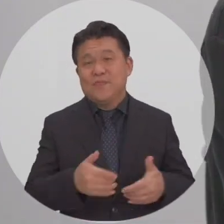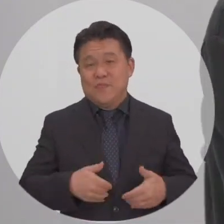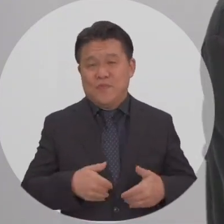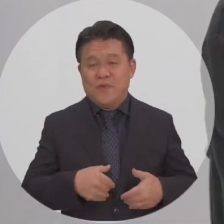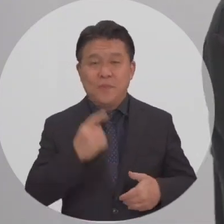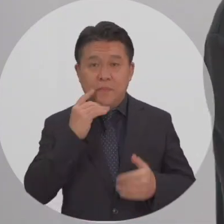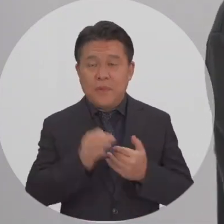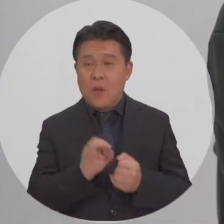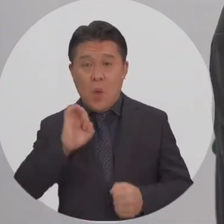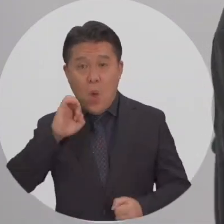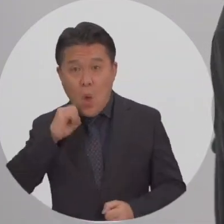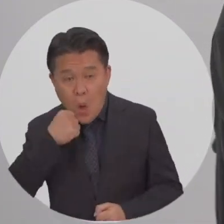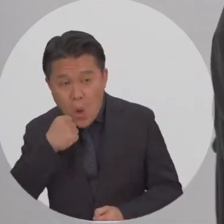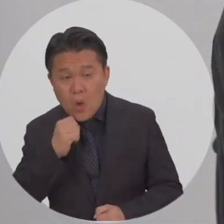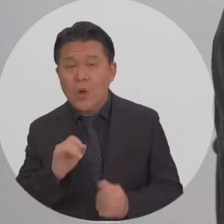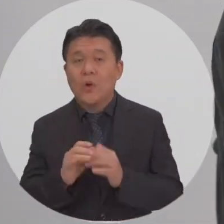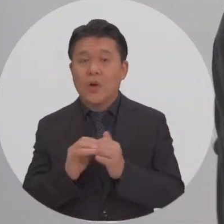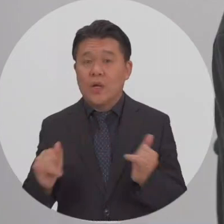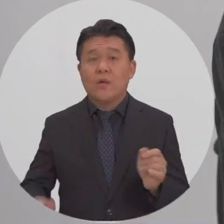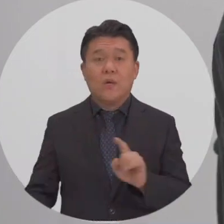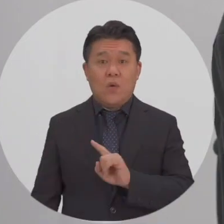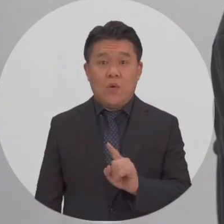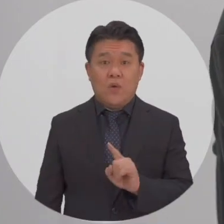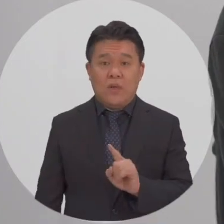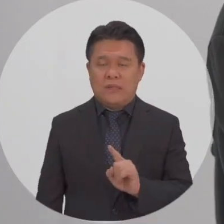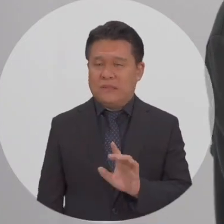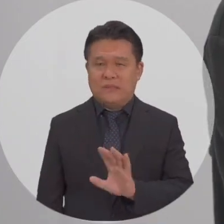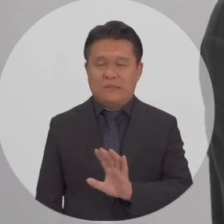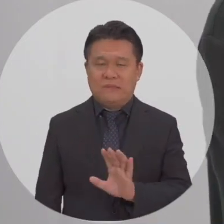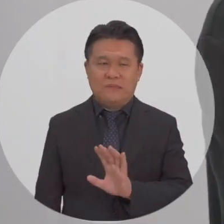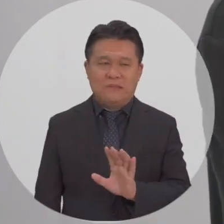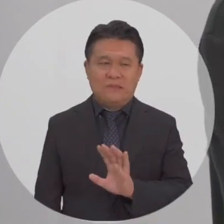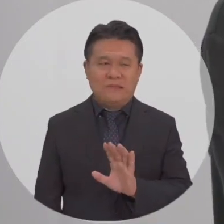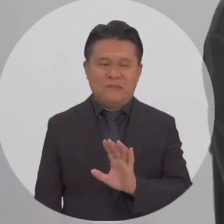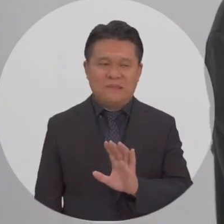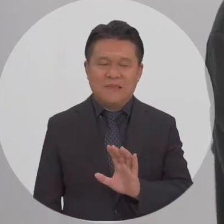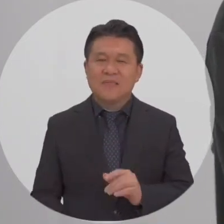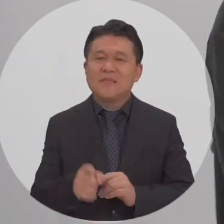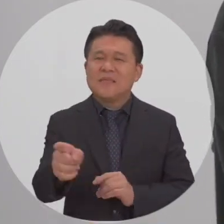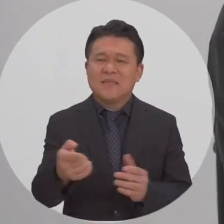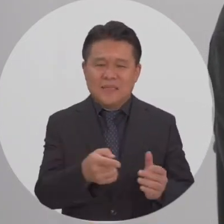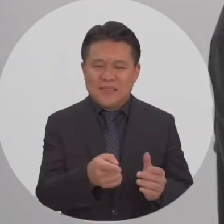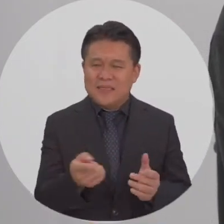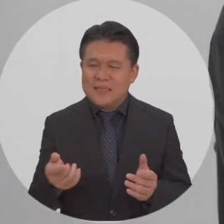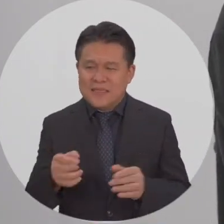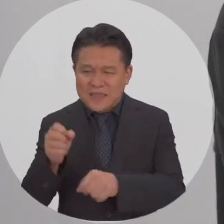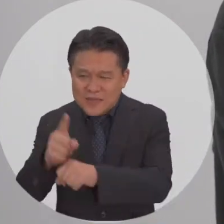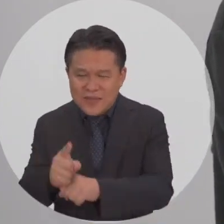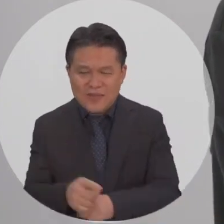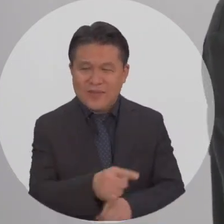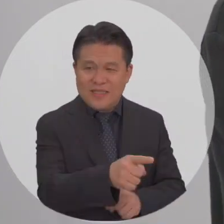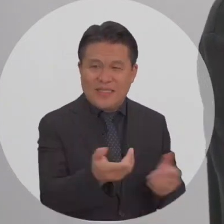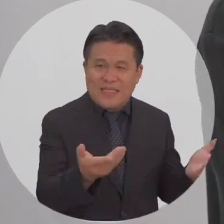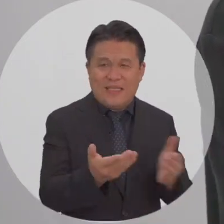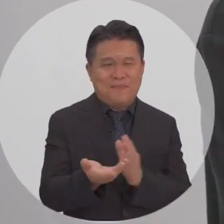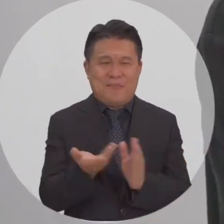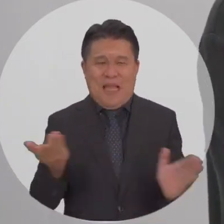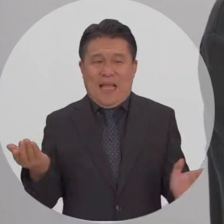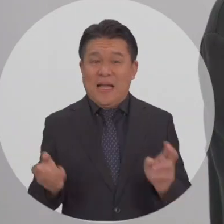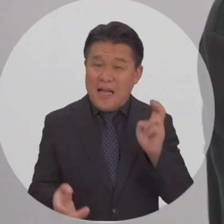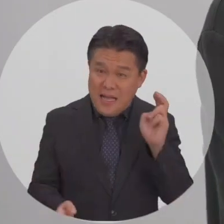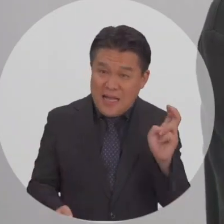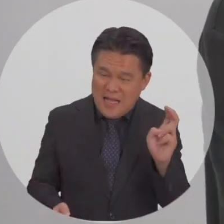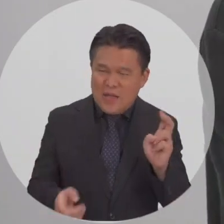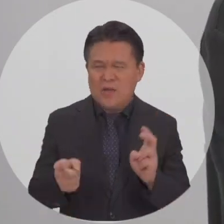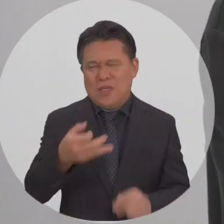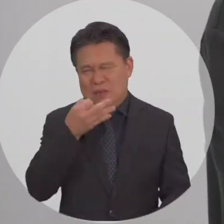거리낌 없이 지낼 수 있는 사람이 아니면 요양보호사 업무가 본인이 안